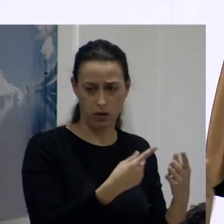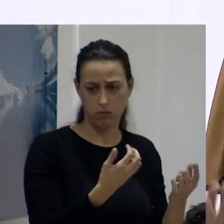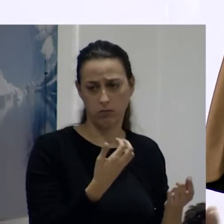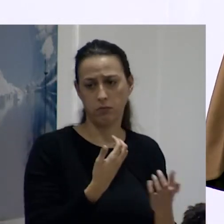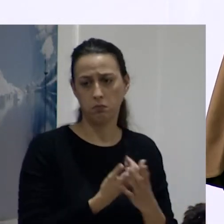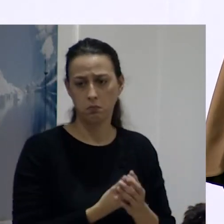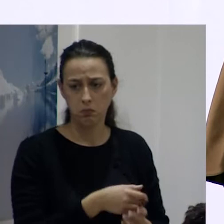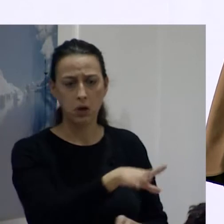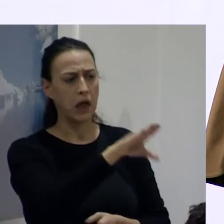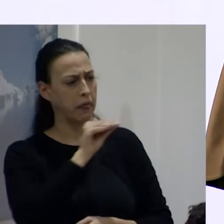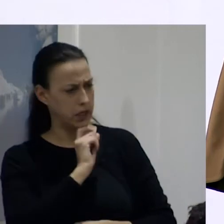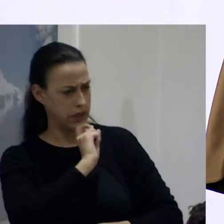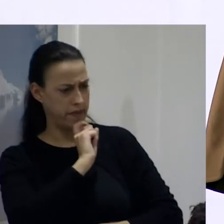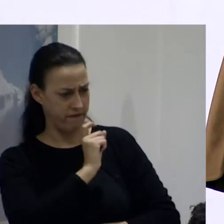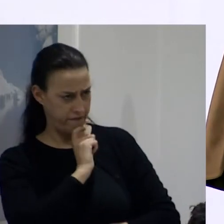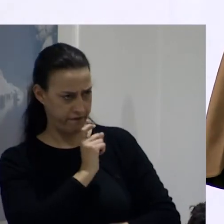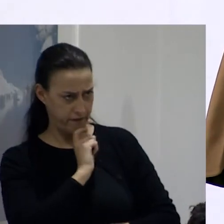quals una nova veritat